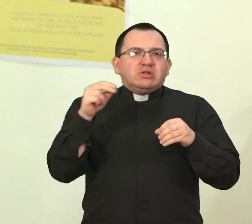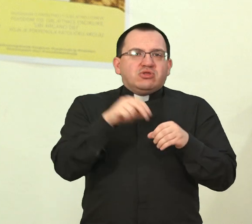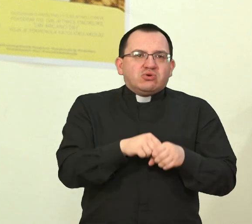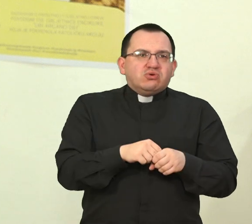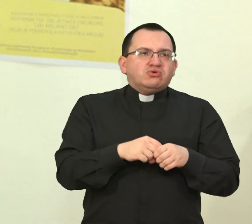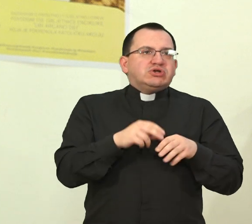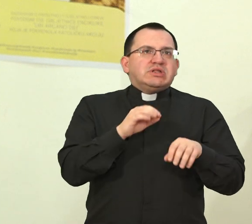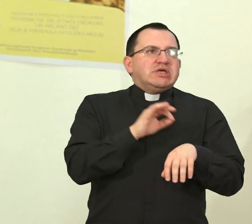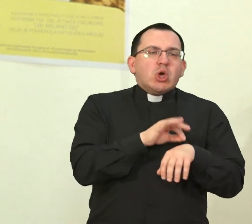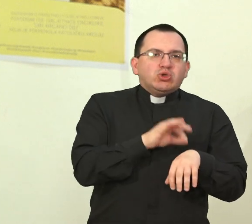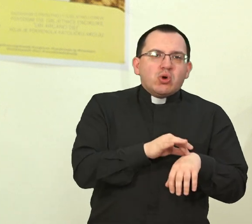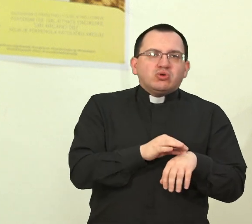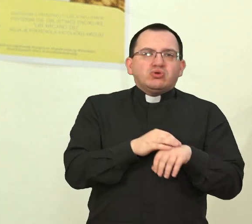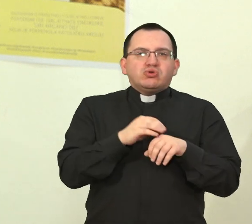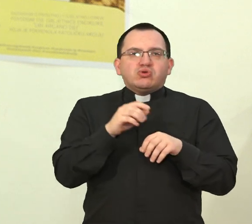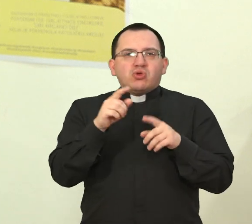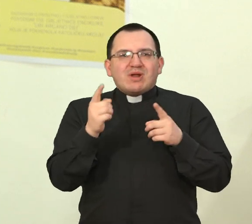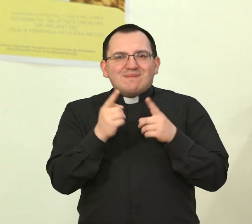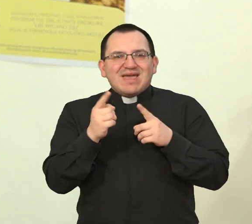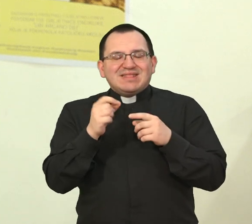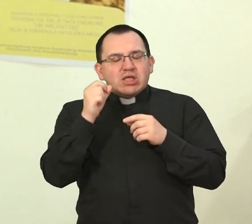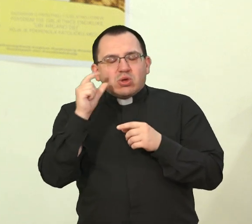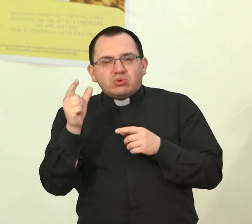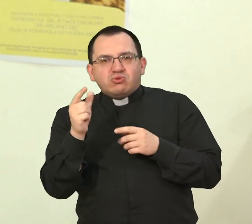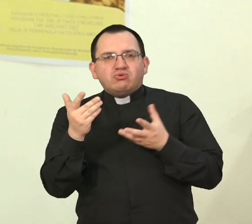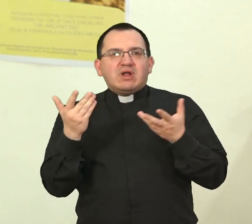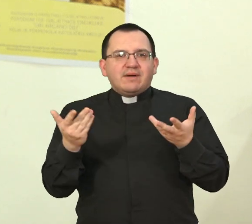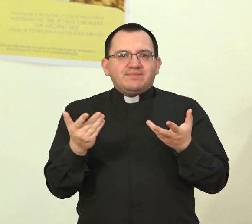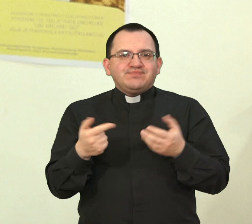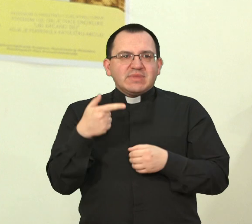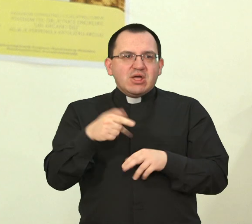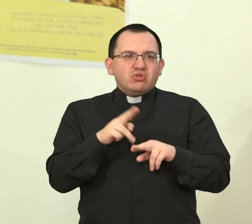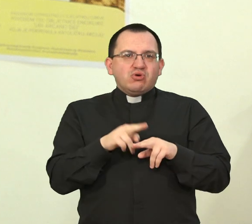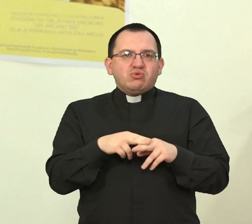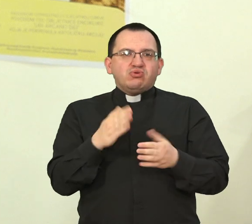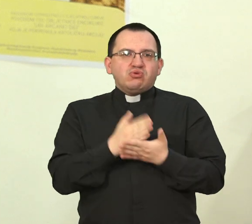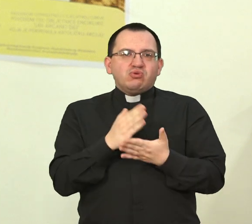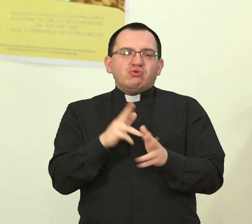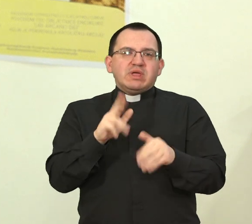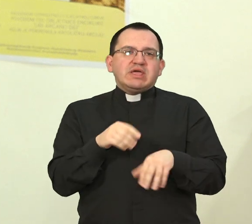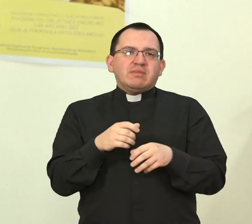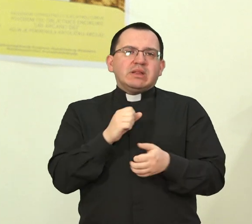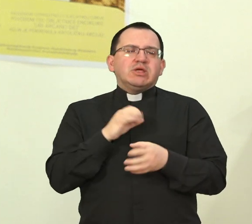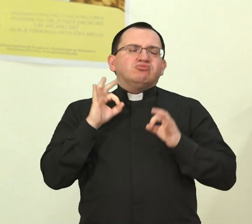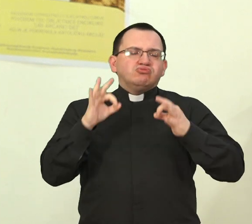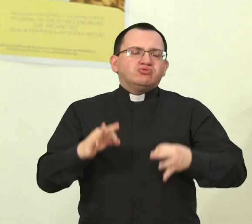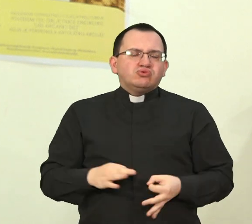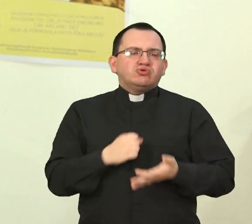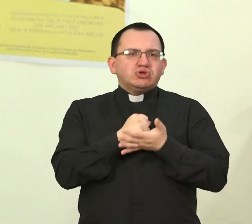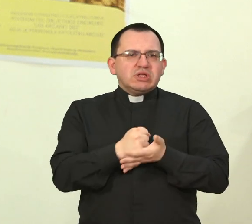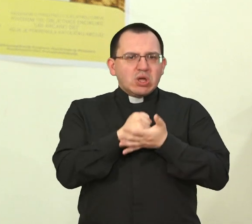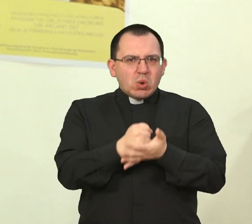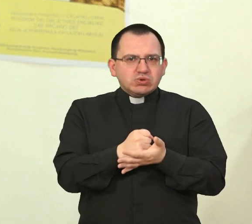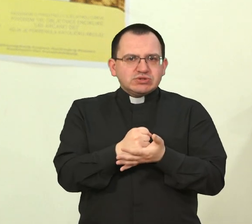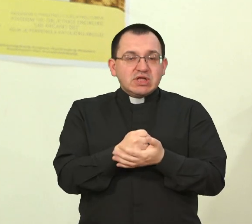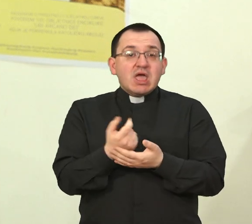u medijima, u kulturi. To ćemo svakako činiti uz pomoć stručnih gostiju, stručnjaka iz toga područja,